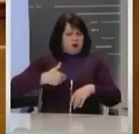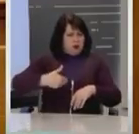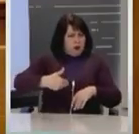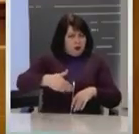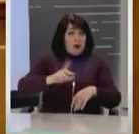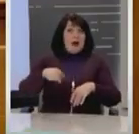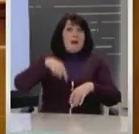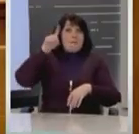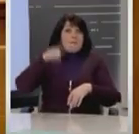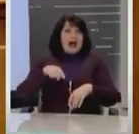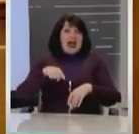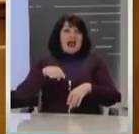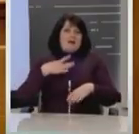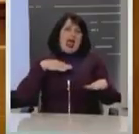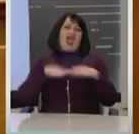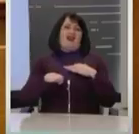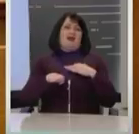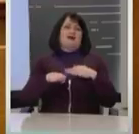η μέρα εκείνη όπου η φύση εκδικείται.